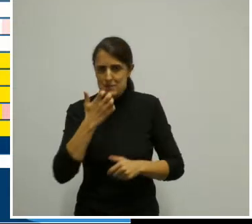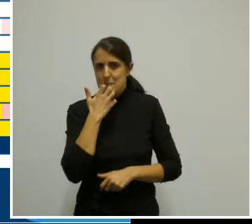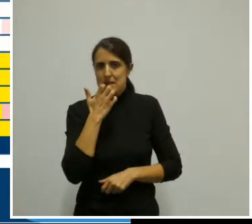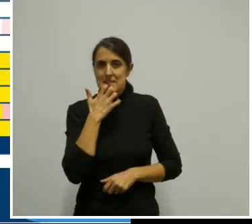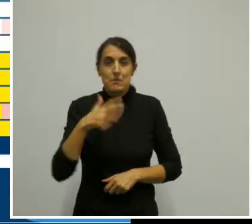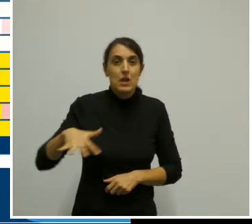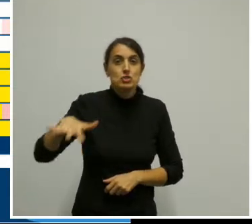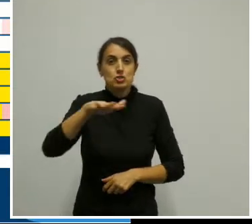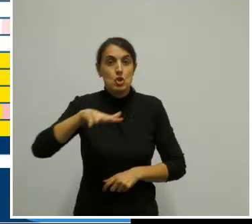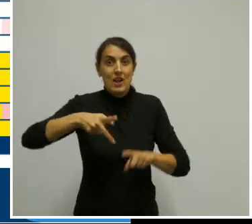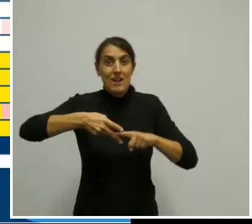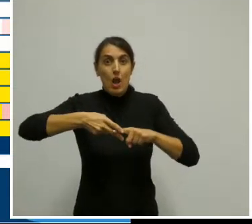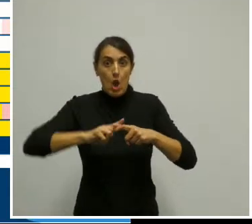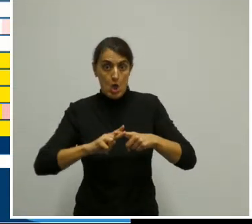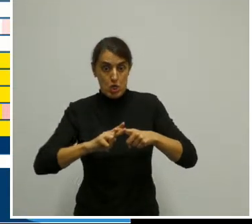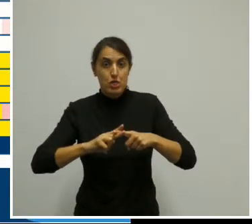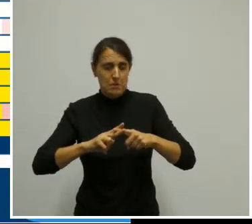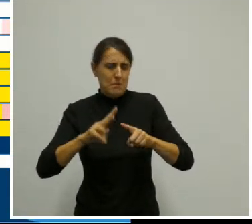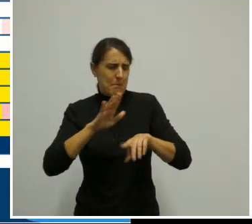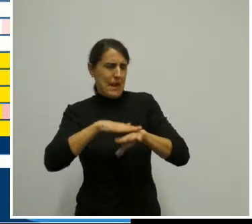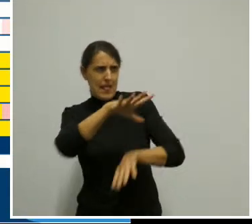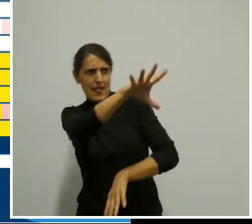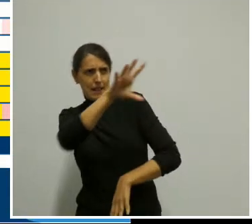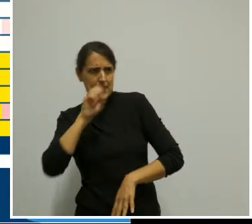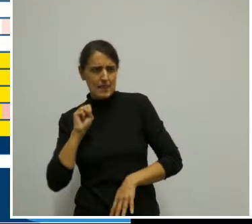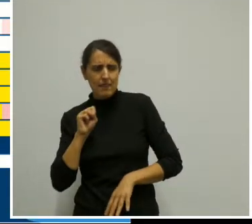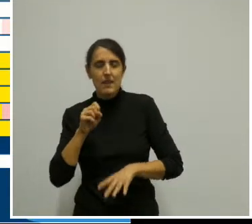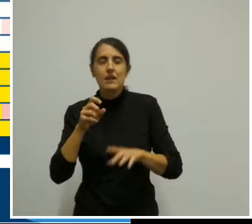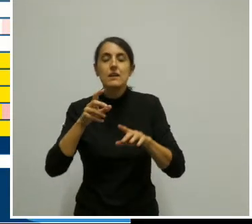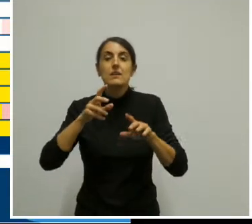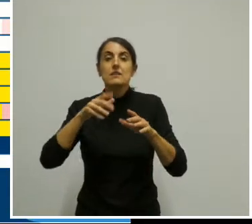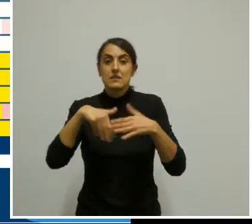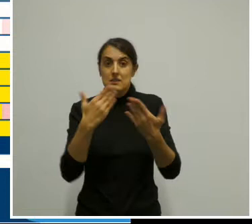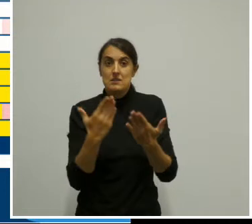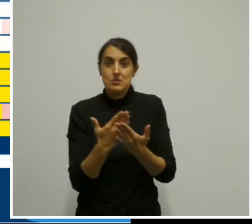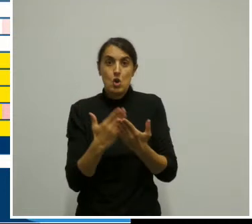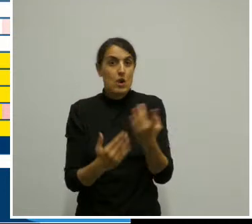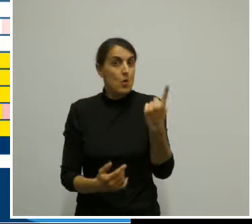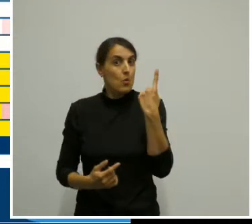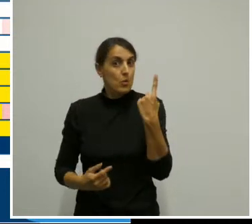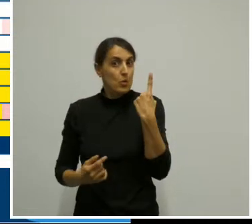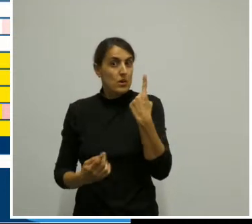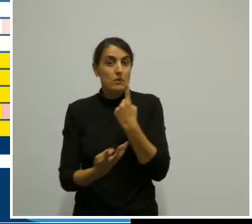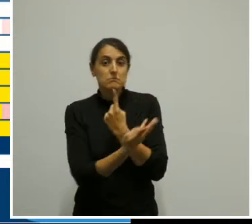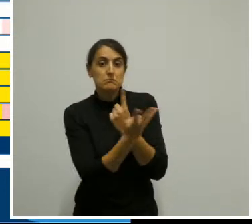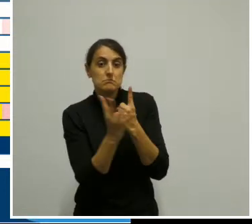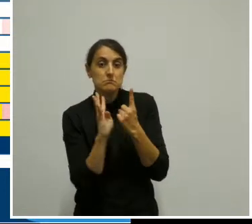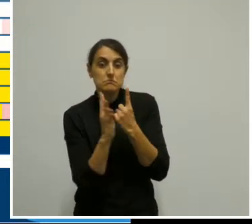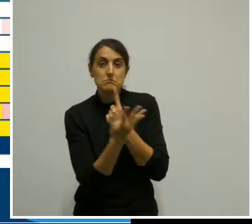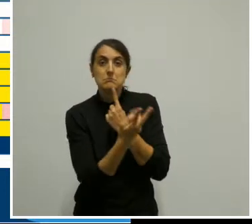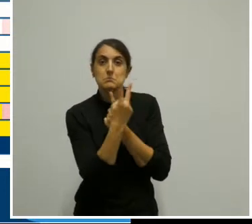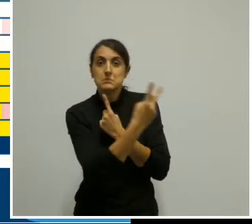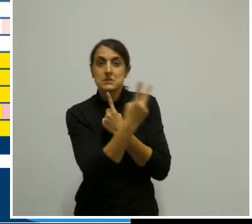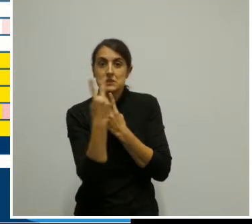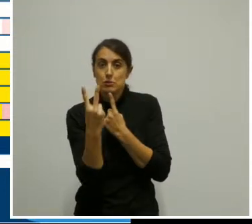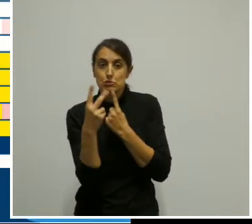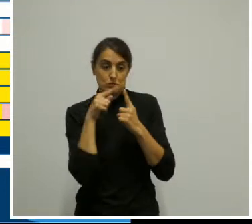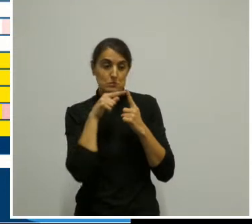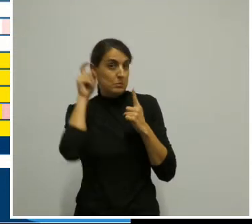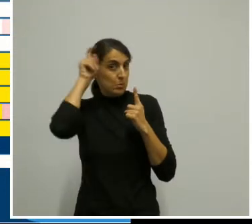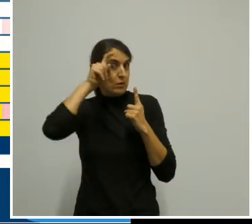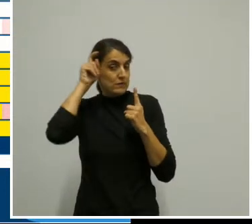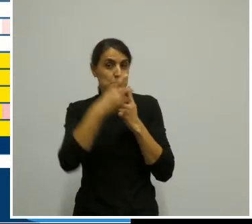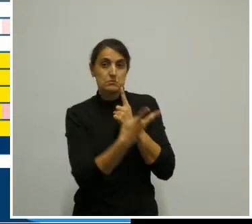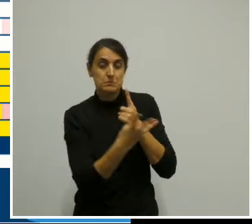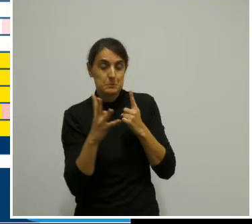zona aquesta del Clot, perquè ho entengueu, hi ha una escola que està a ràtio 22 i diria